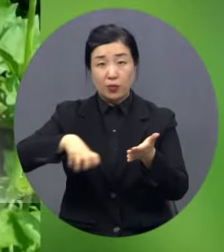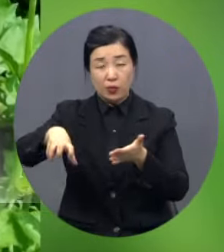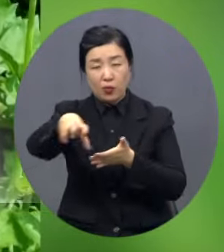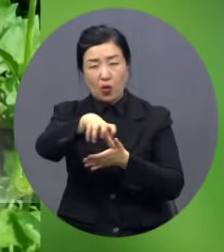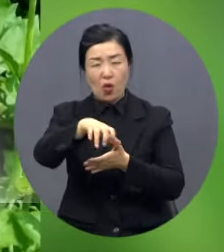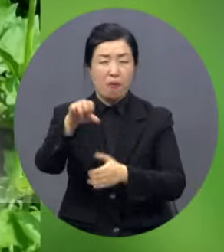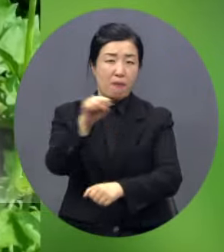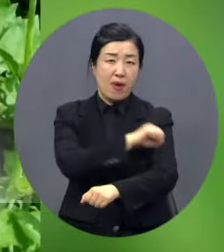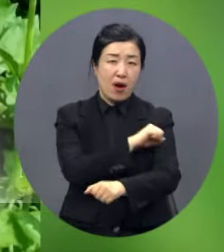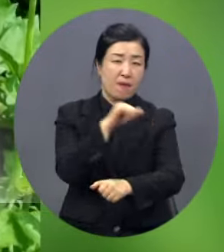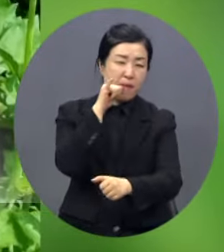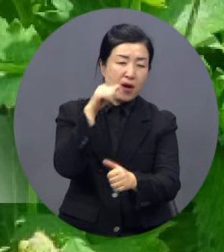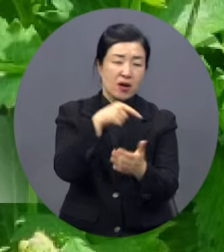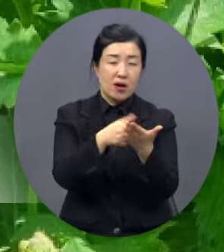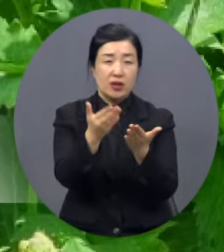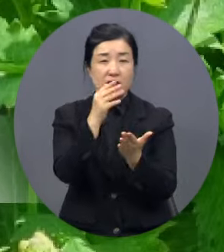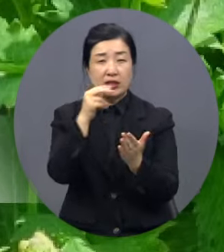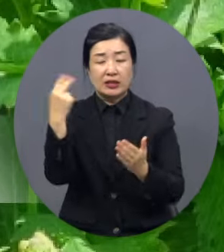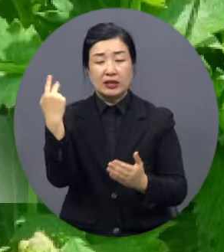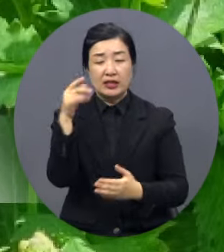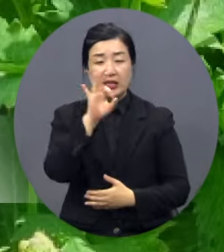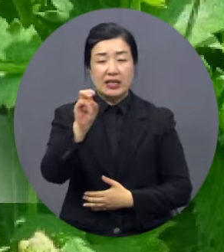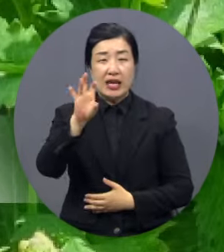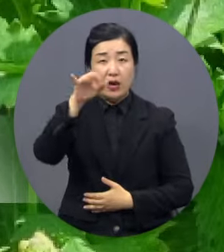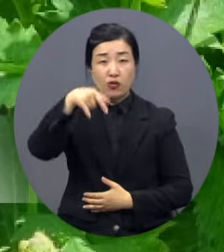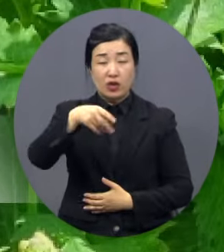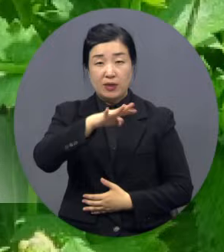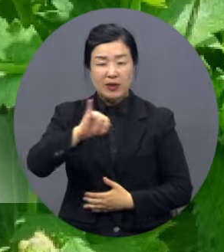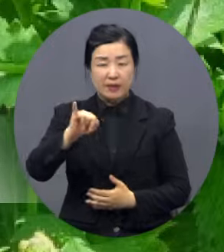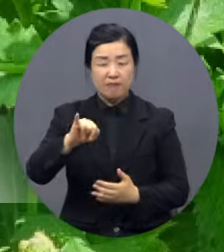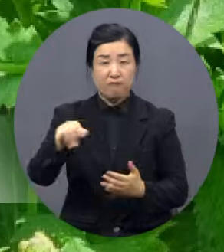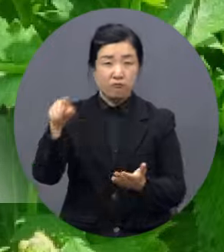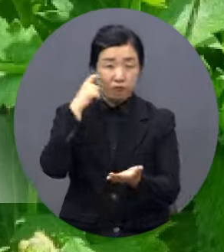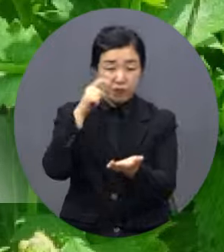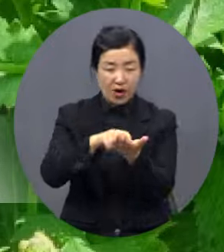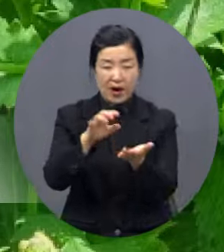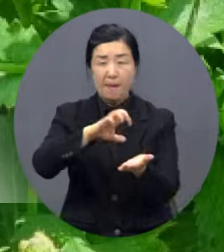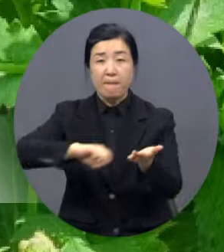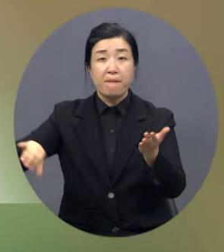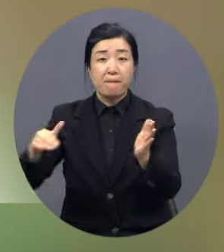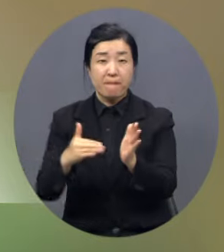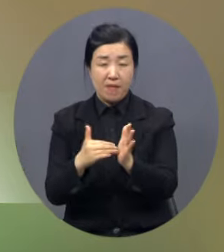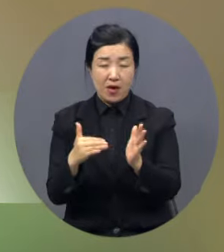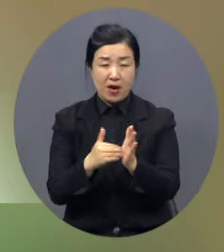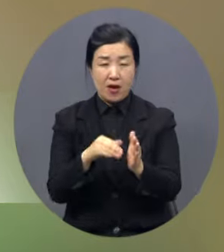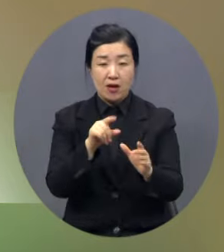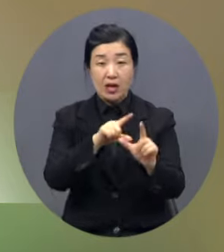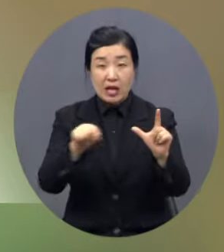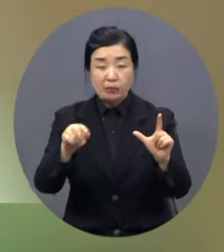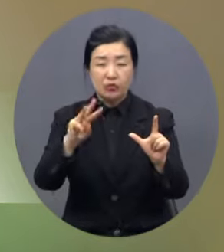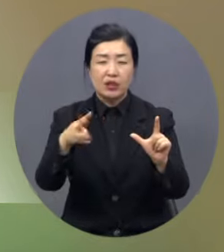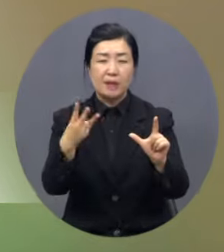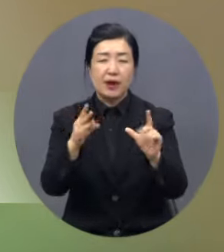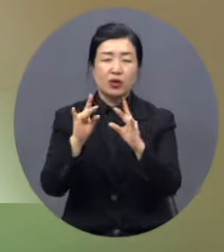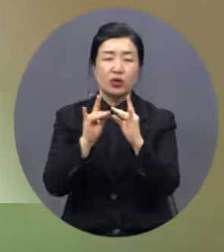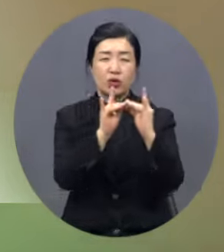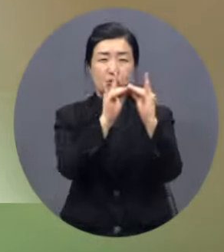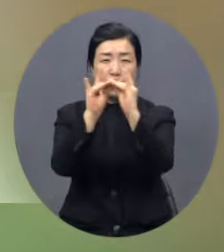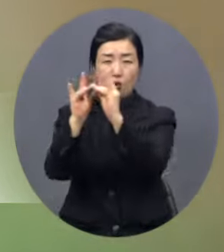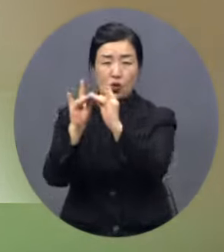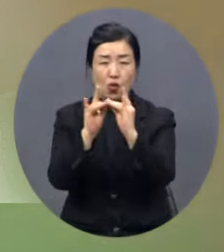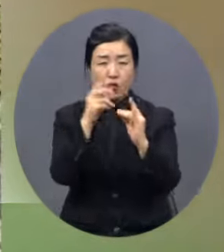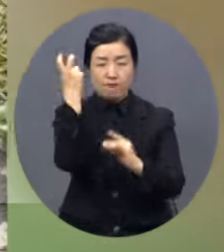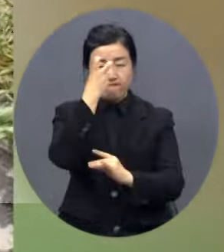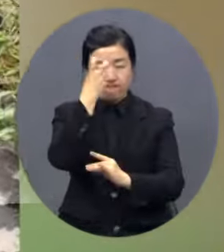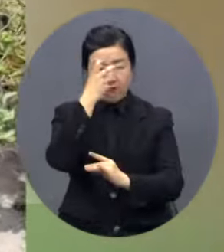성분이 있는 양귀비 2,600 구루를 압수해 폐기했습니다 경찰은이 가운데 300여 구루를 드론을 이용한 항공